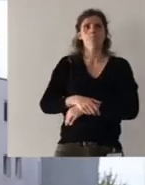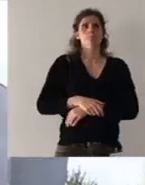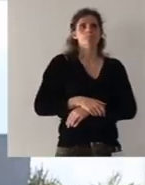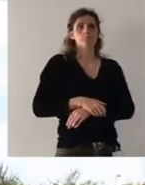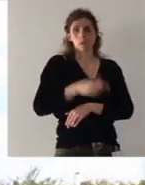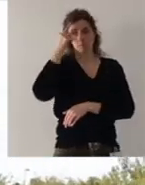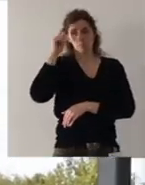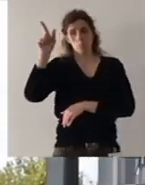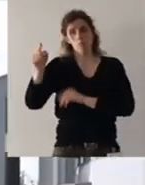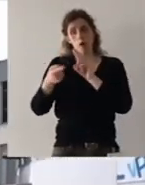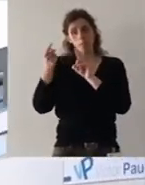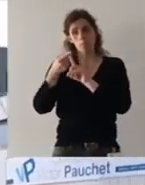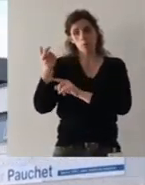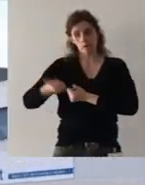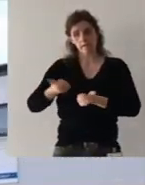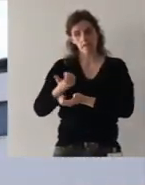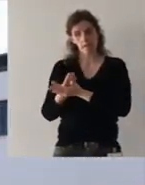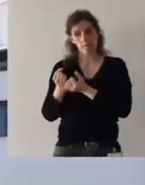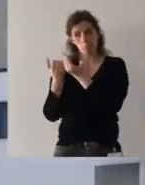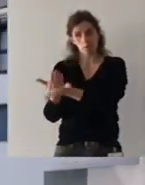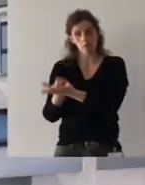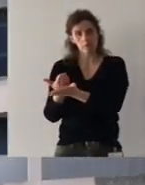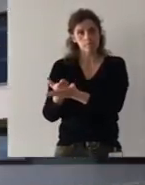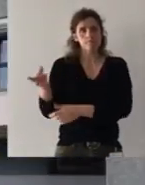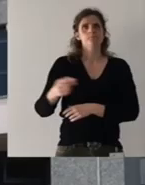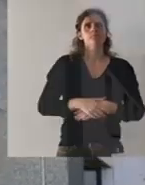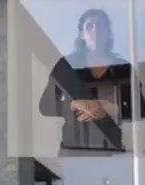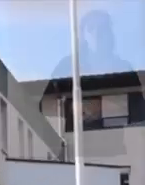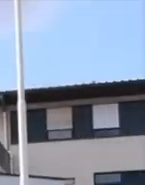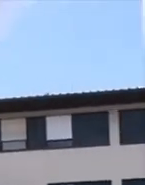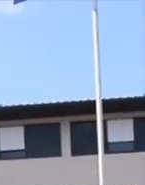également important pour vous d'avoir ce service?